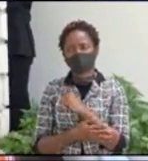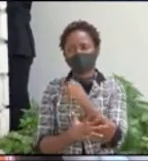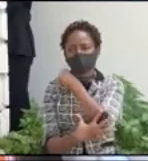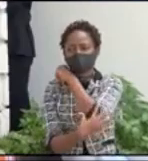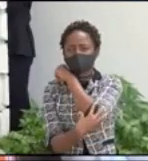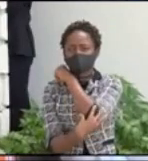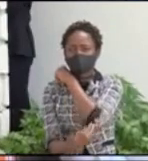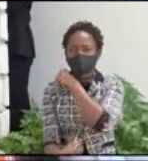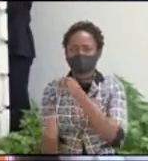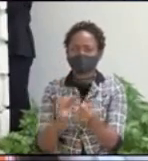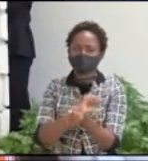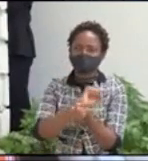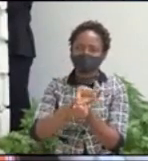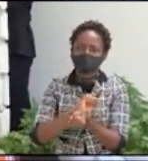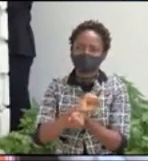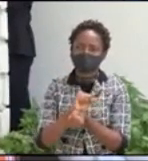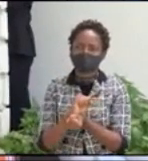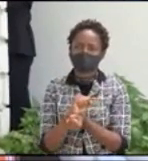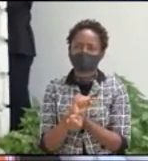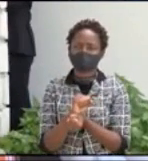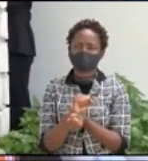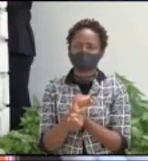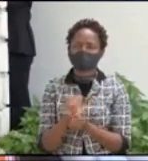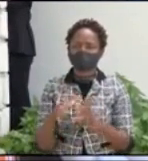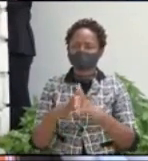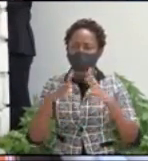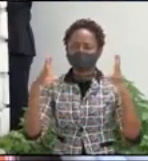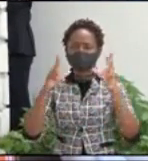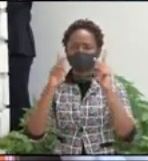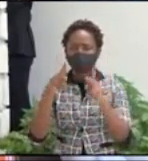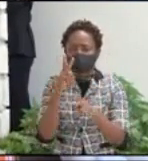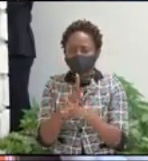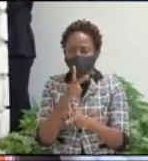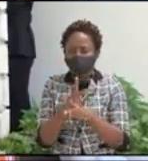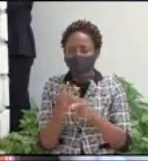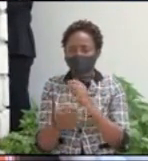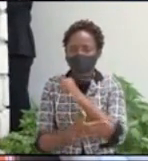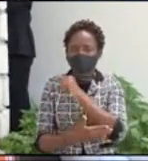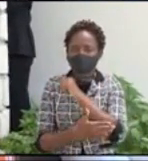pauvreté, misère. Ça avec bah ça y a un pile monde qui est des pays à